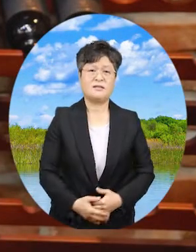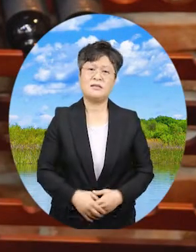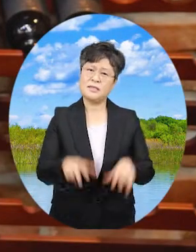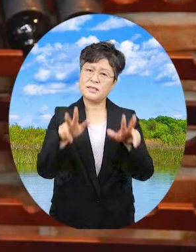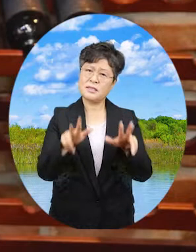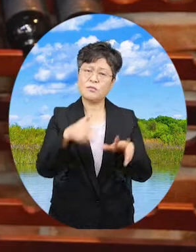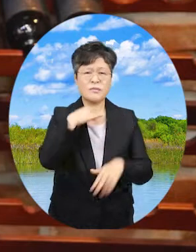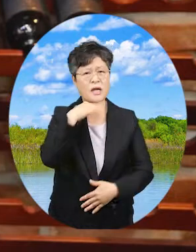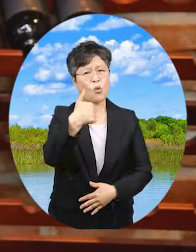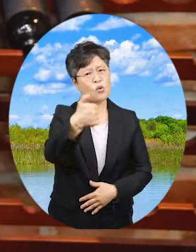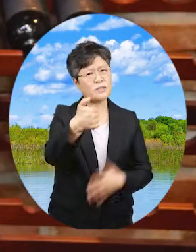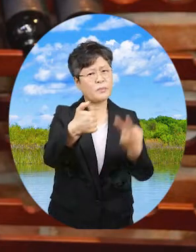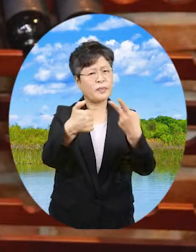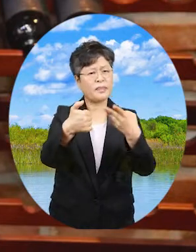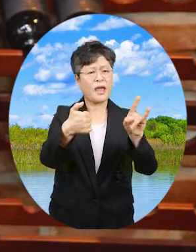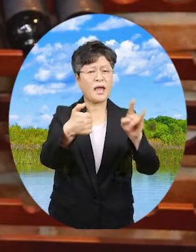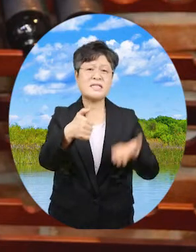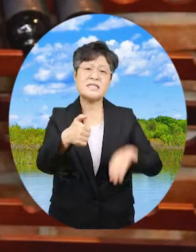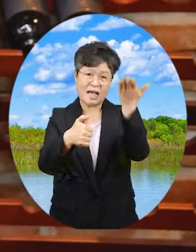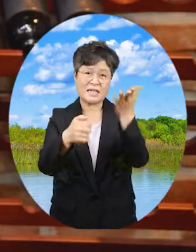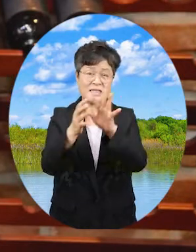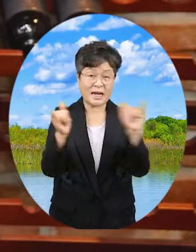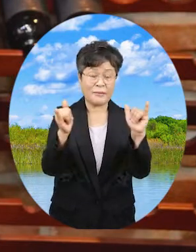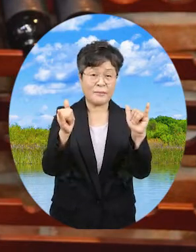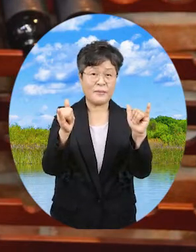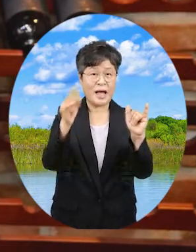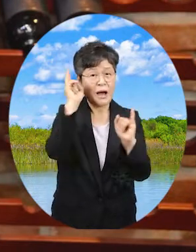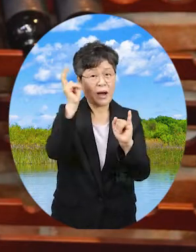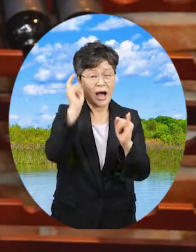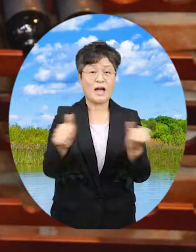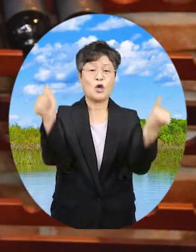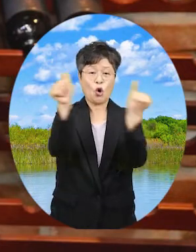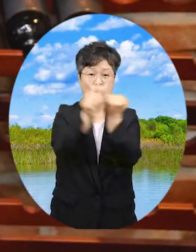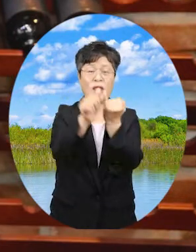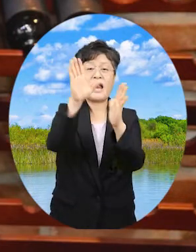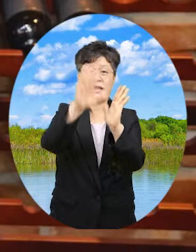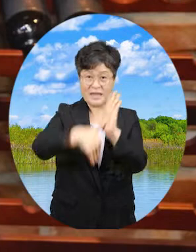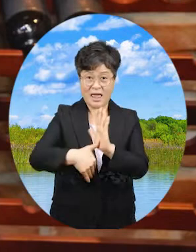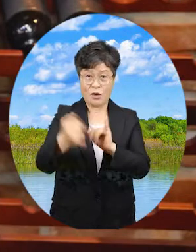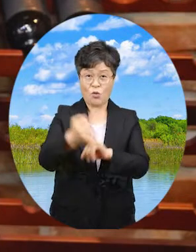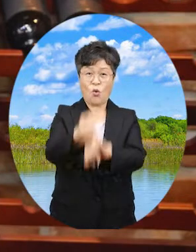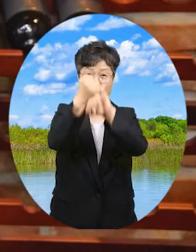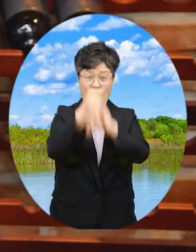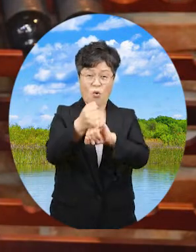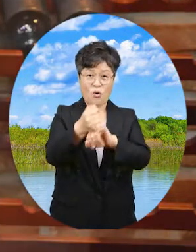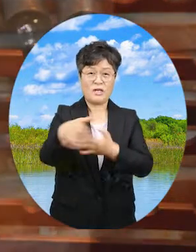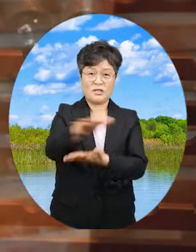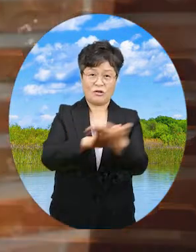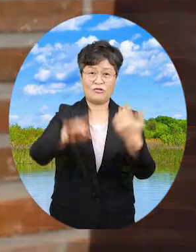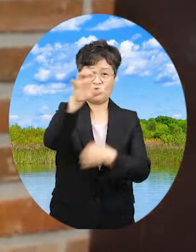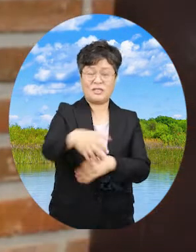지금 50대 이상에 계신 분들이 결혼식을 하게 되면 반드시 원천저수지에